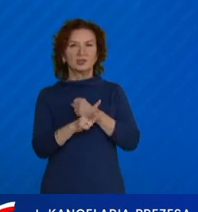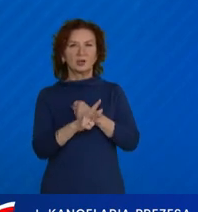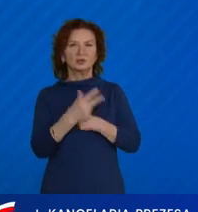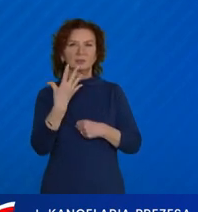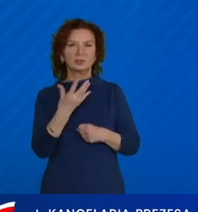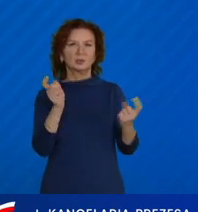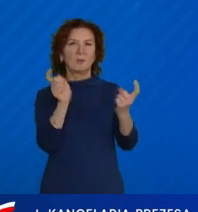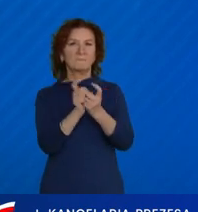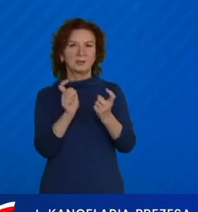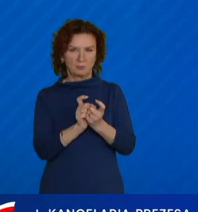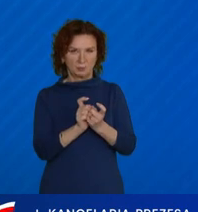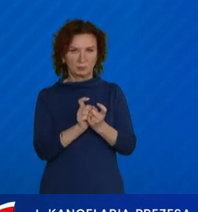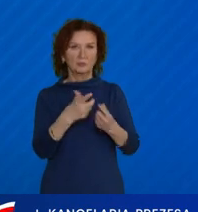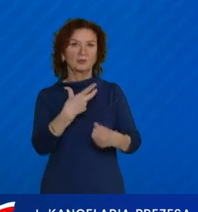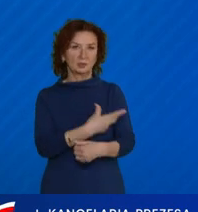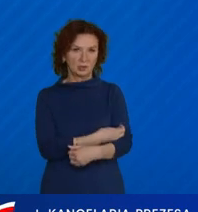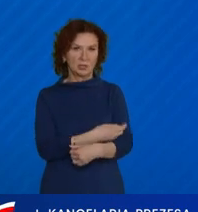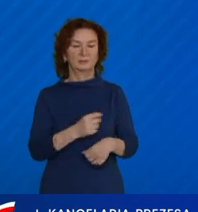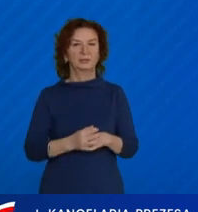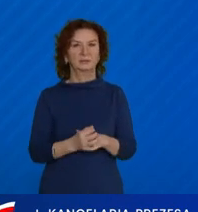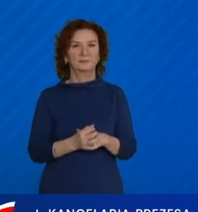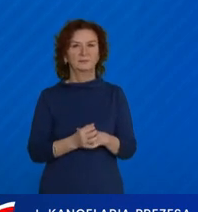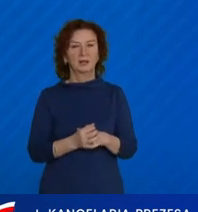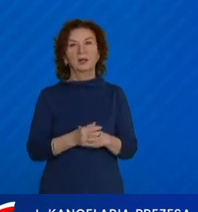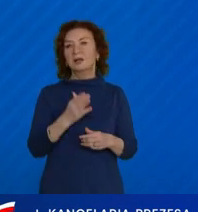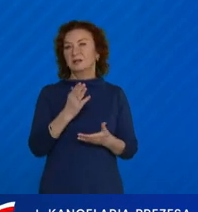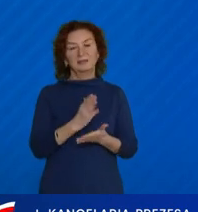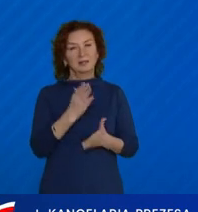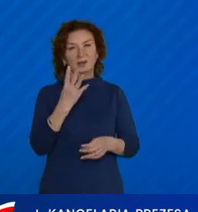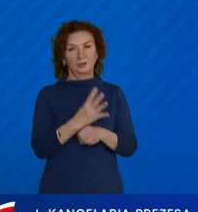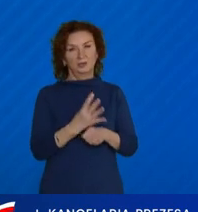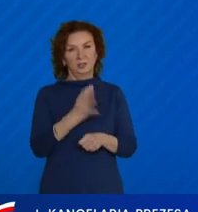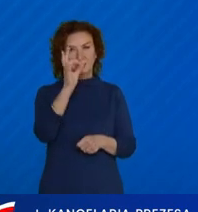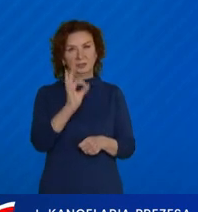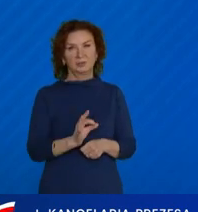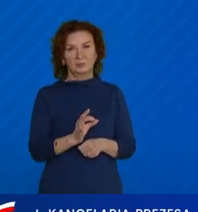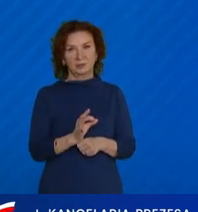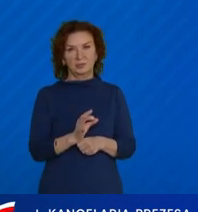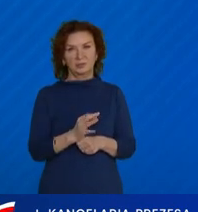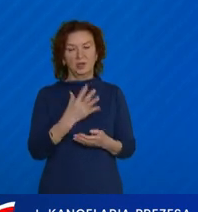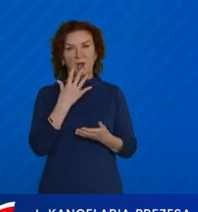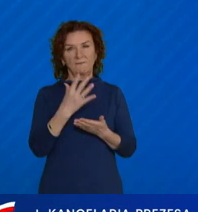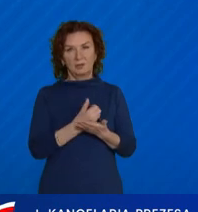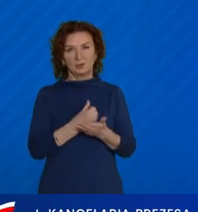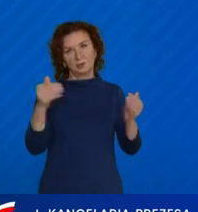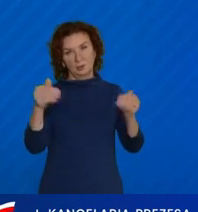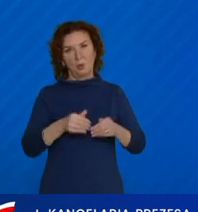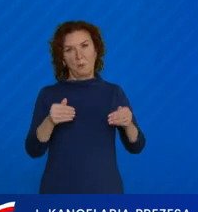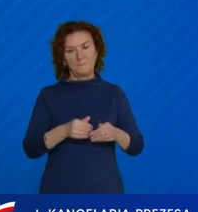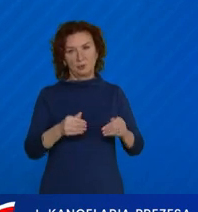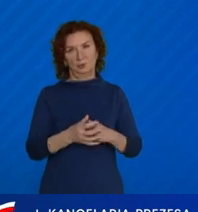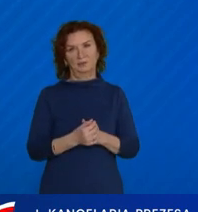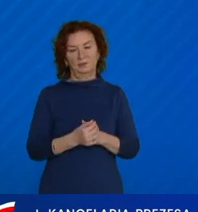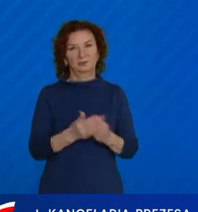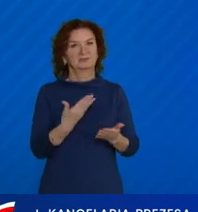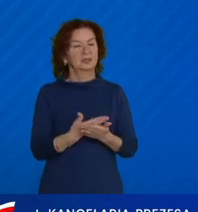punktów funkcjonujących szczepień, które niecałe 40% swoich możliwości szczepień wykorzystują ze względu na brak